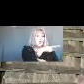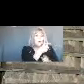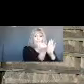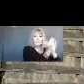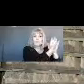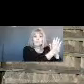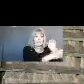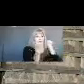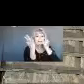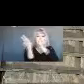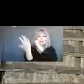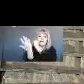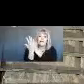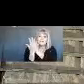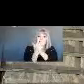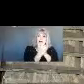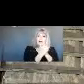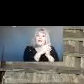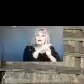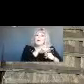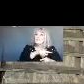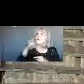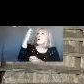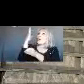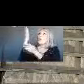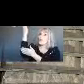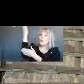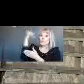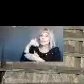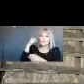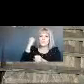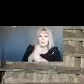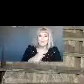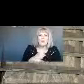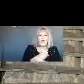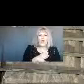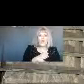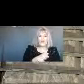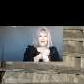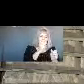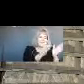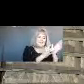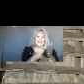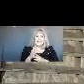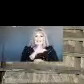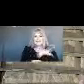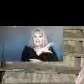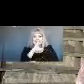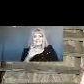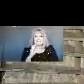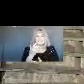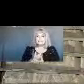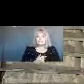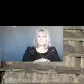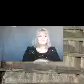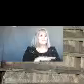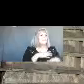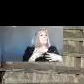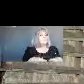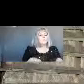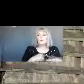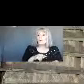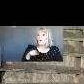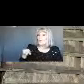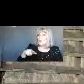hier die Jezus, wat jullie gekruisig het, Heere en Christus gemaakt, door om uit die dood uit op